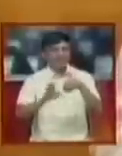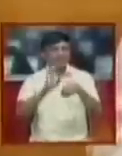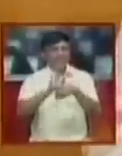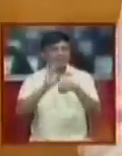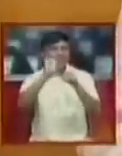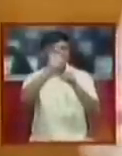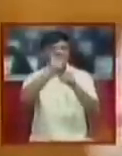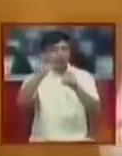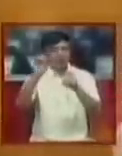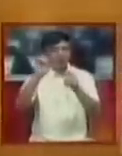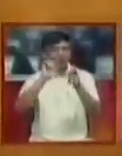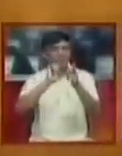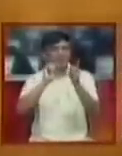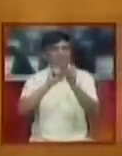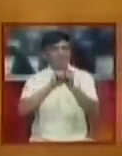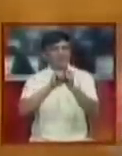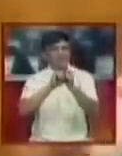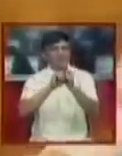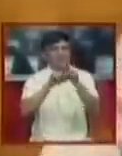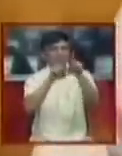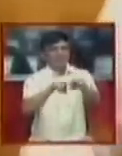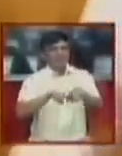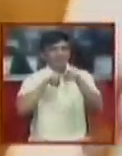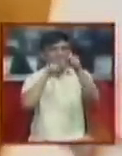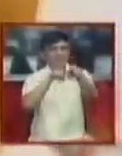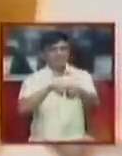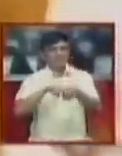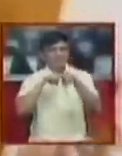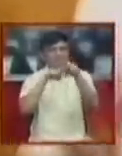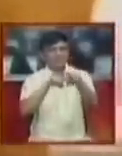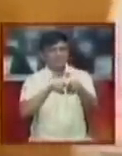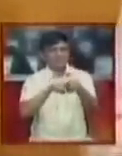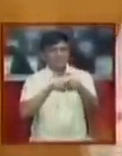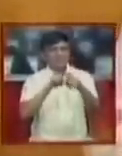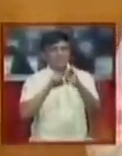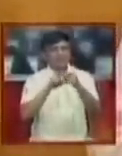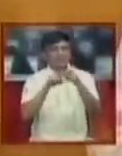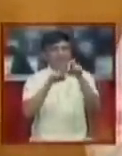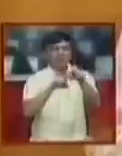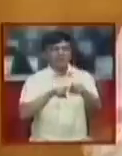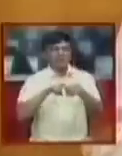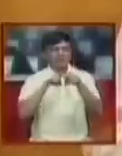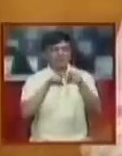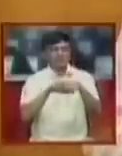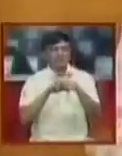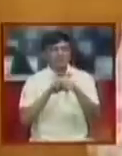executive order ukol sa pagmimina. Ang kaisipan sa likod ng nabuong konsensus,